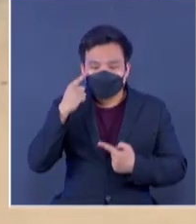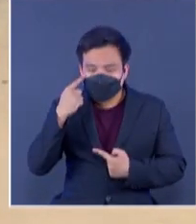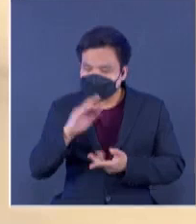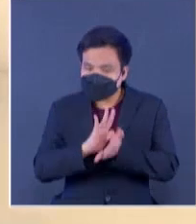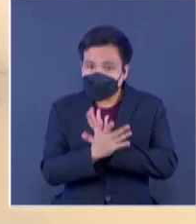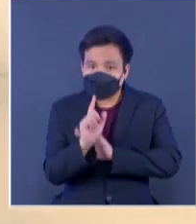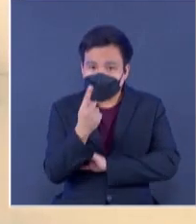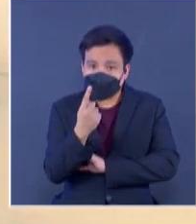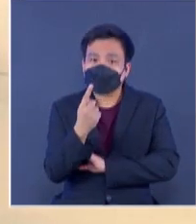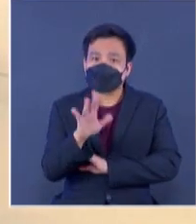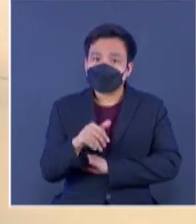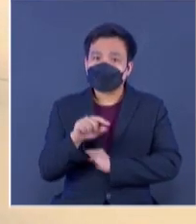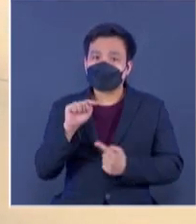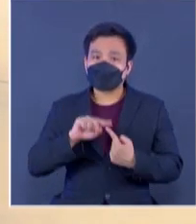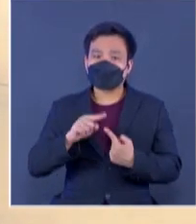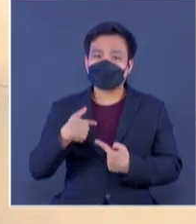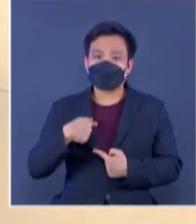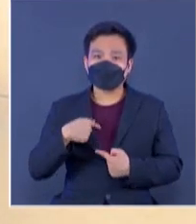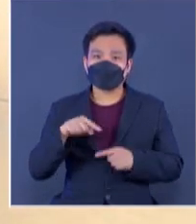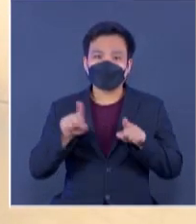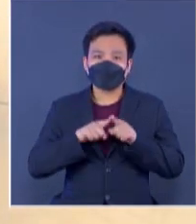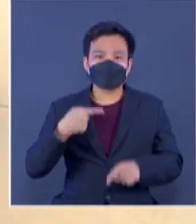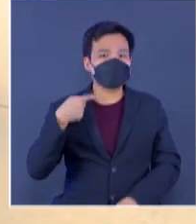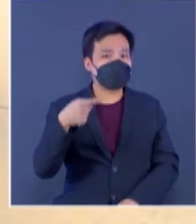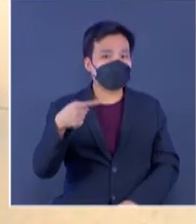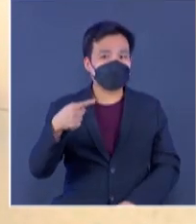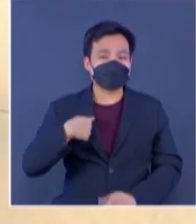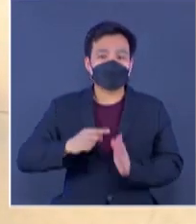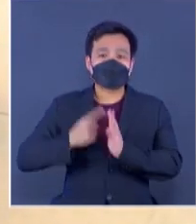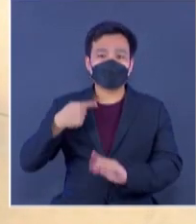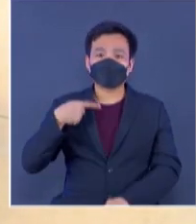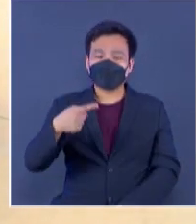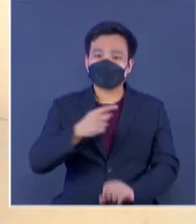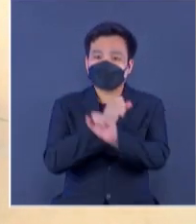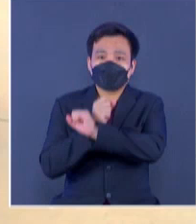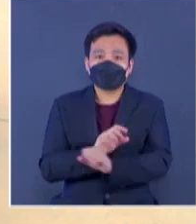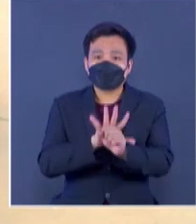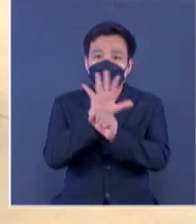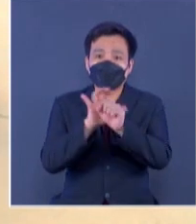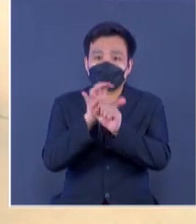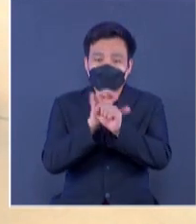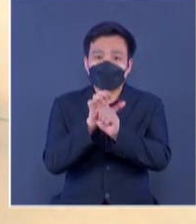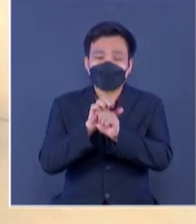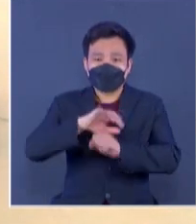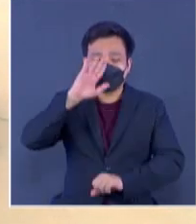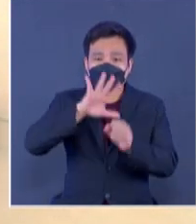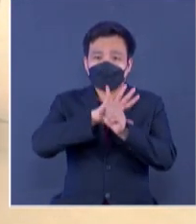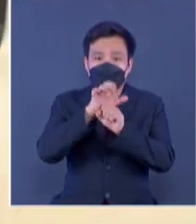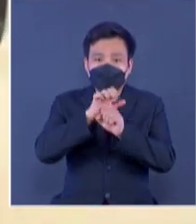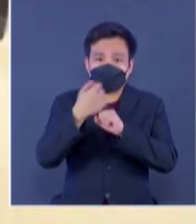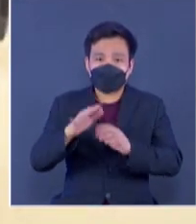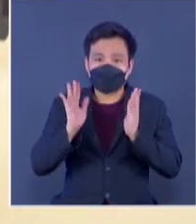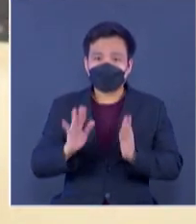คะเป็นรถตู้โดยสารความดันลบถือเป็นรถตู้ต้นแบบนะคะที่สามารถป้องกันผู้ป่วยติดเชื้อโควิด-19 และเจ้าหน้า